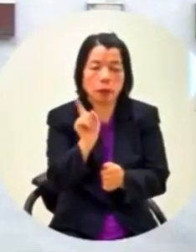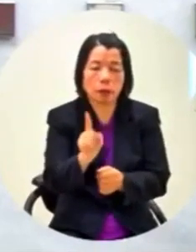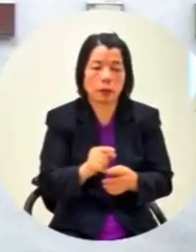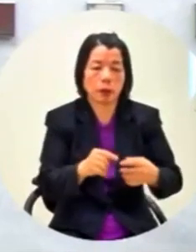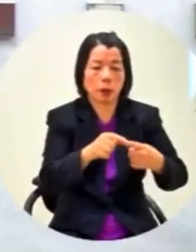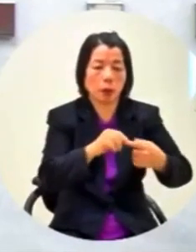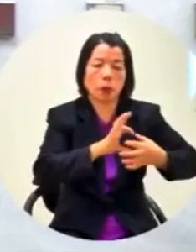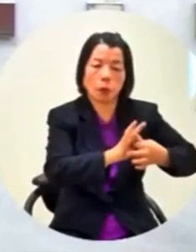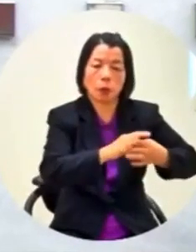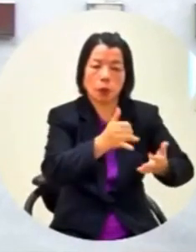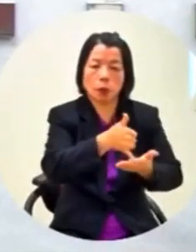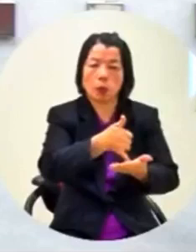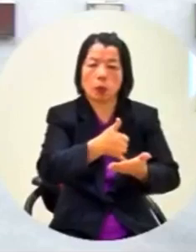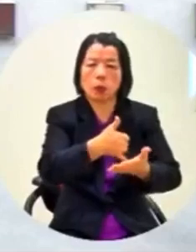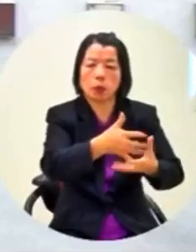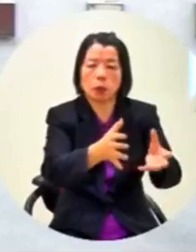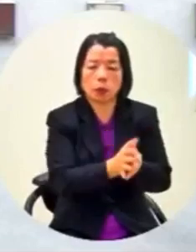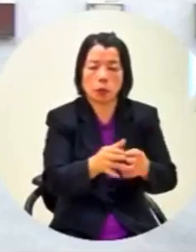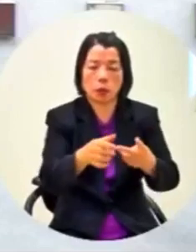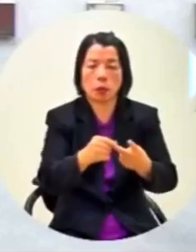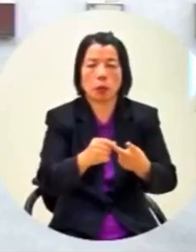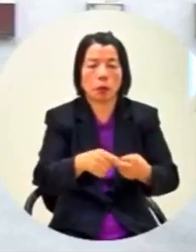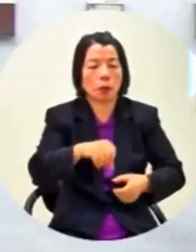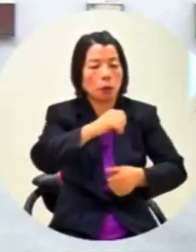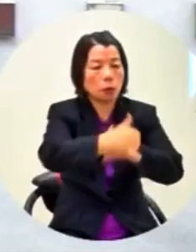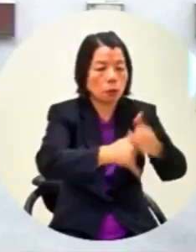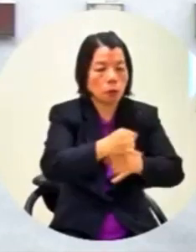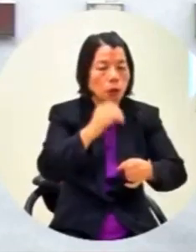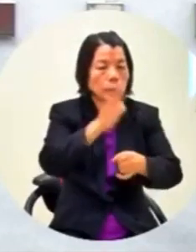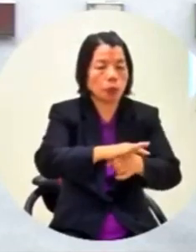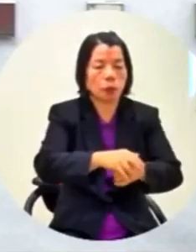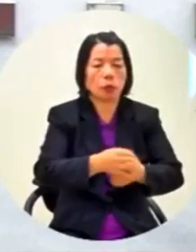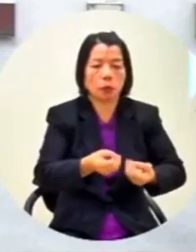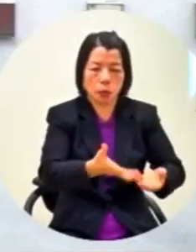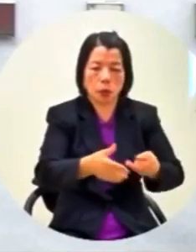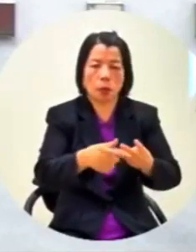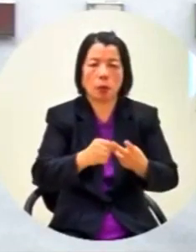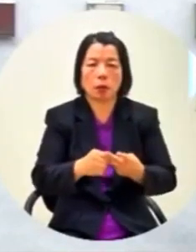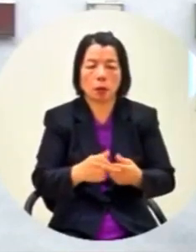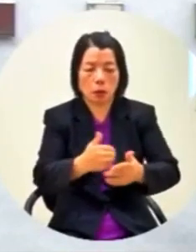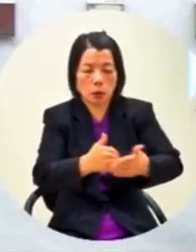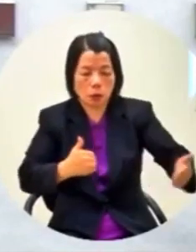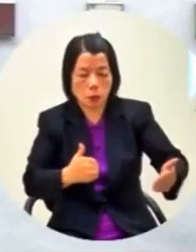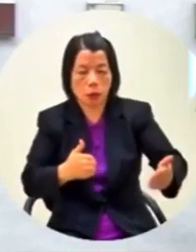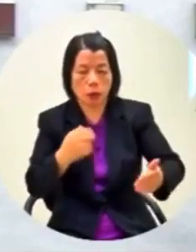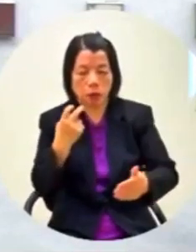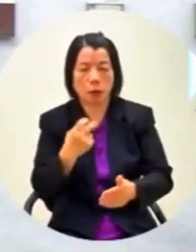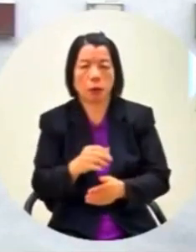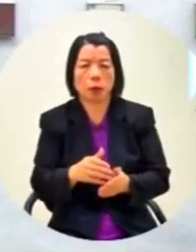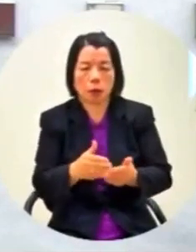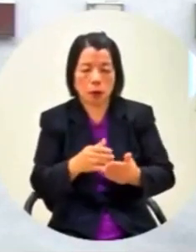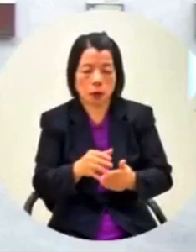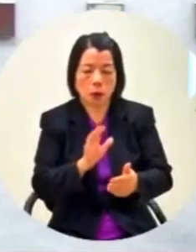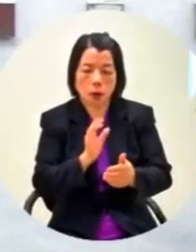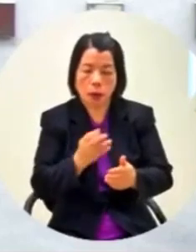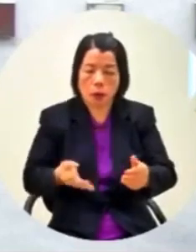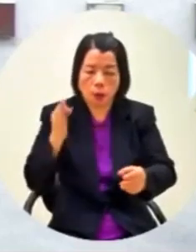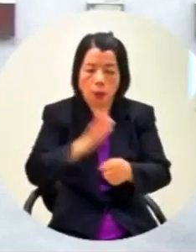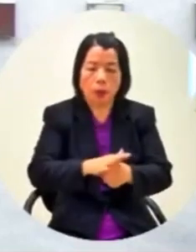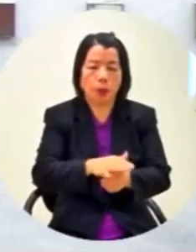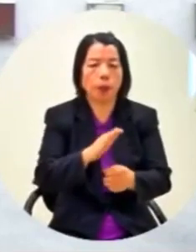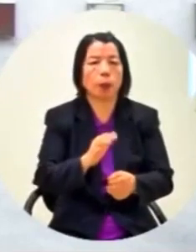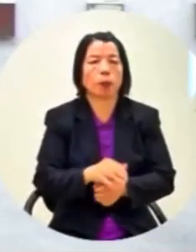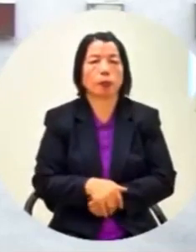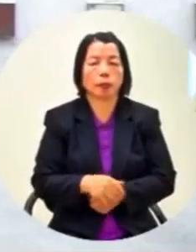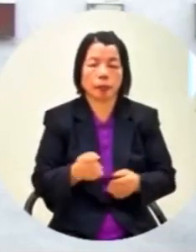势、加发生活补助、隔离及检疫期间防疫的补偿、安